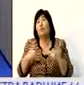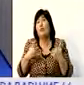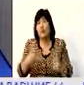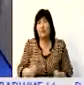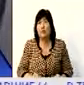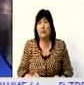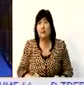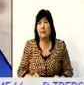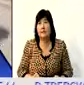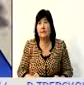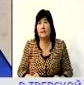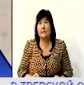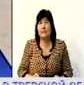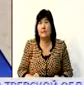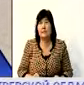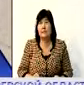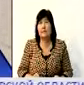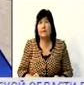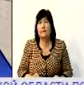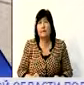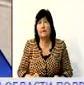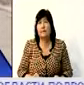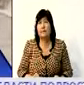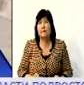а медицинские работники оказали первую медицинскую помощь.